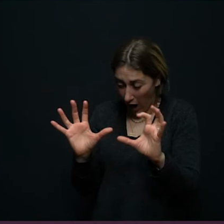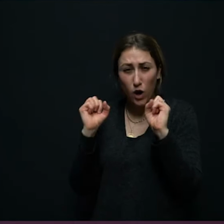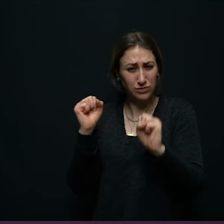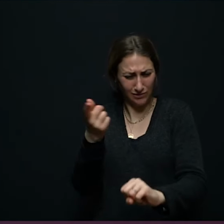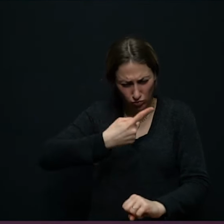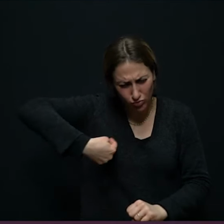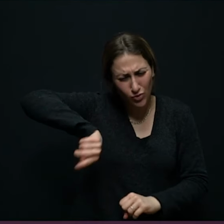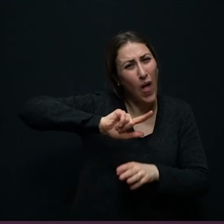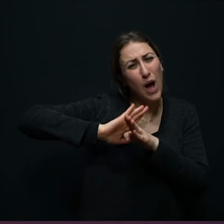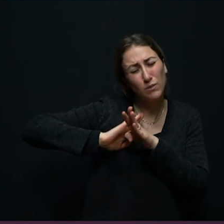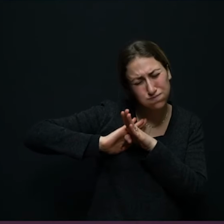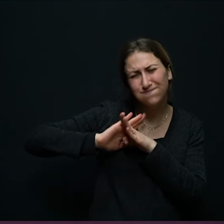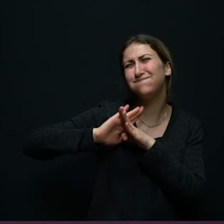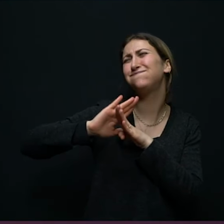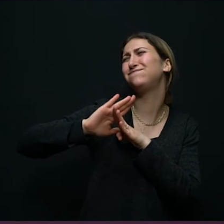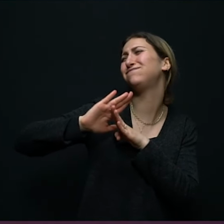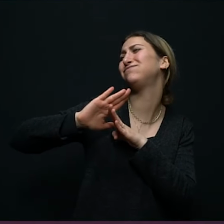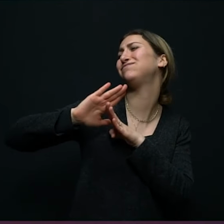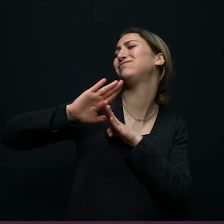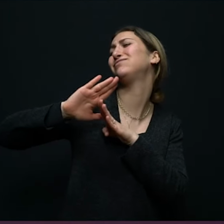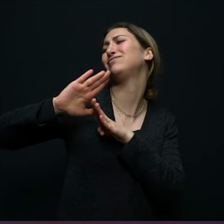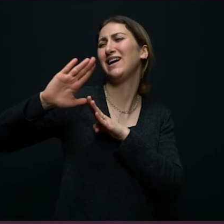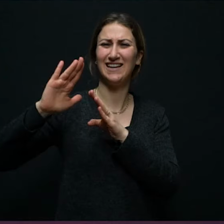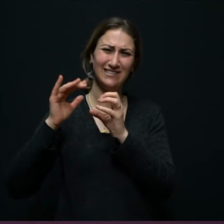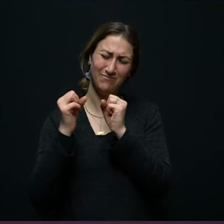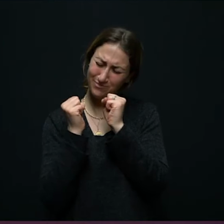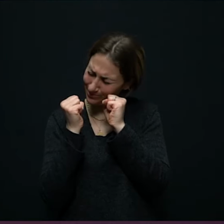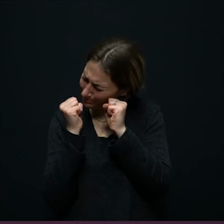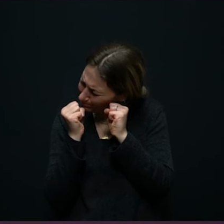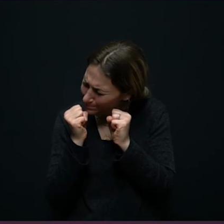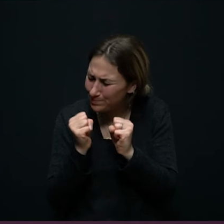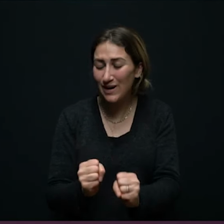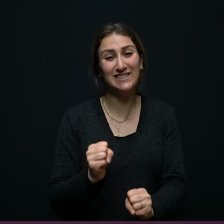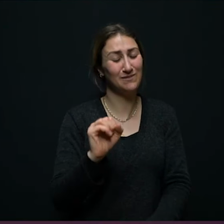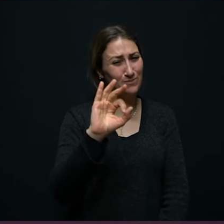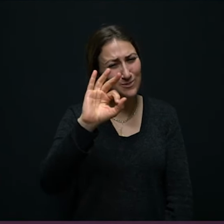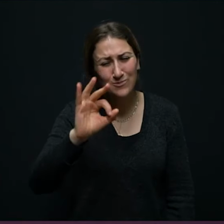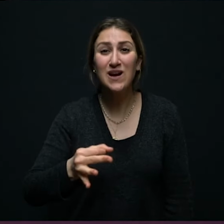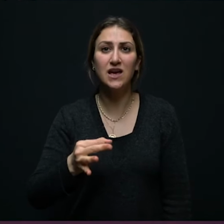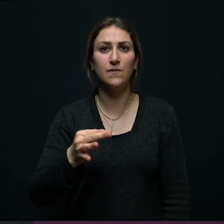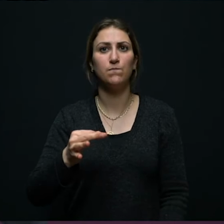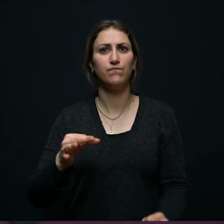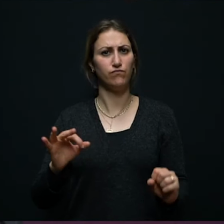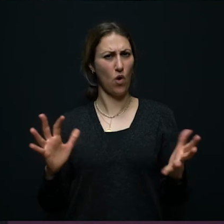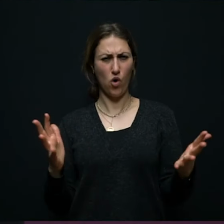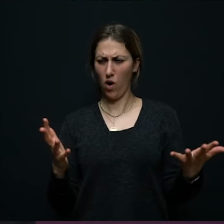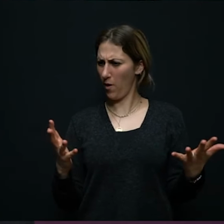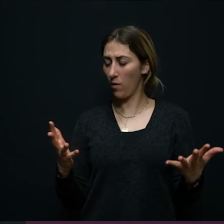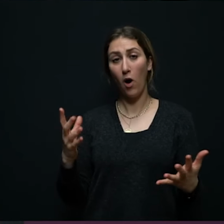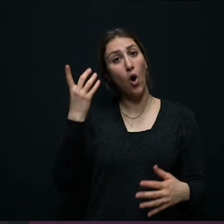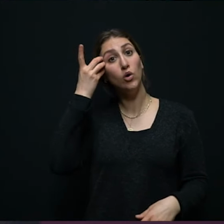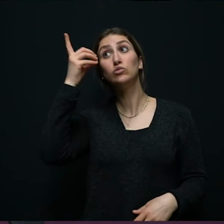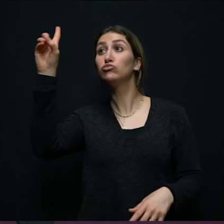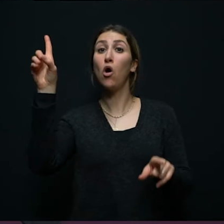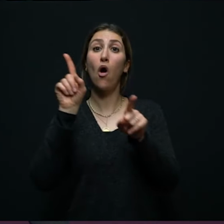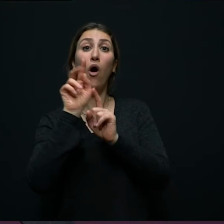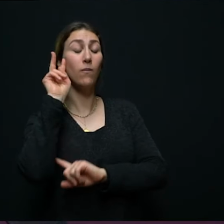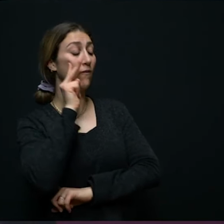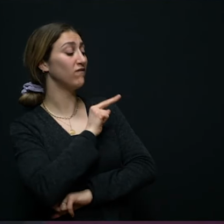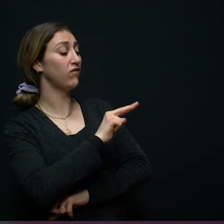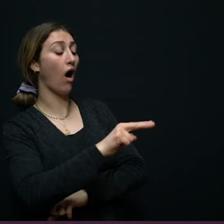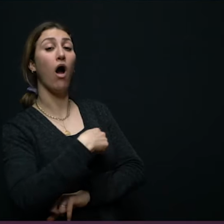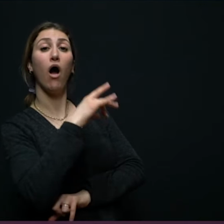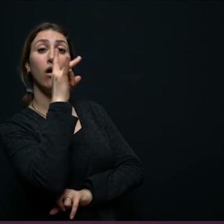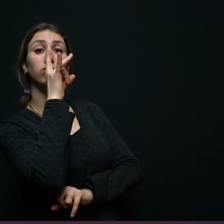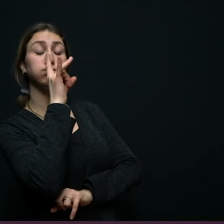tendre et pour ça dieu donne plusieurs instruments dieu nous laisse pas là en disant débrouille toi avec tes problèmes de pêcher